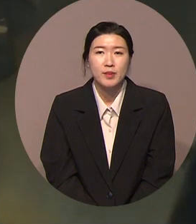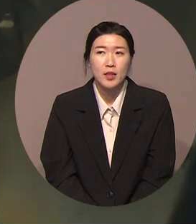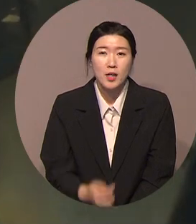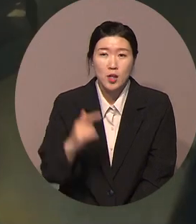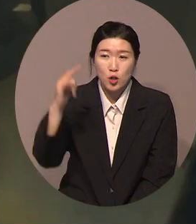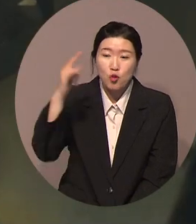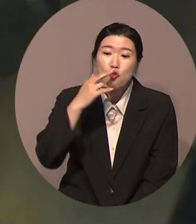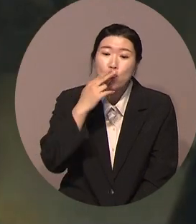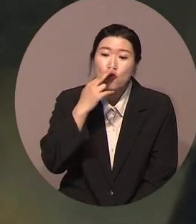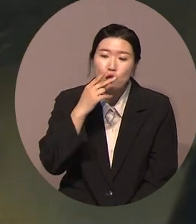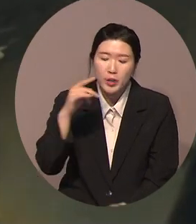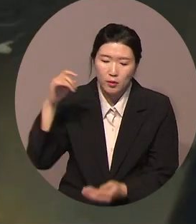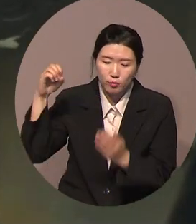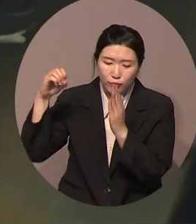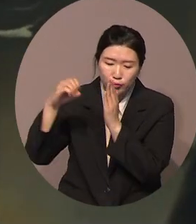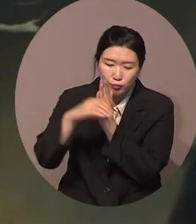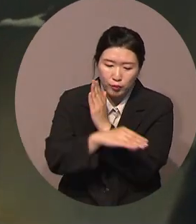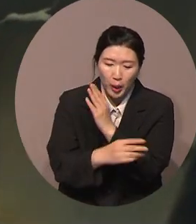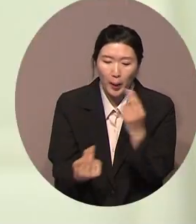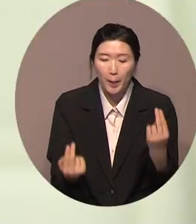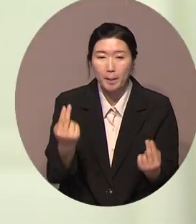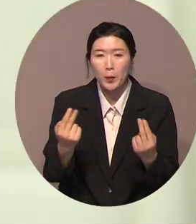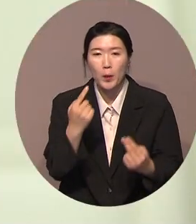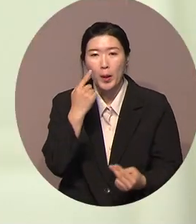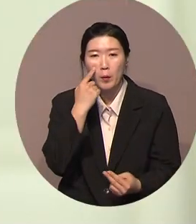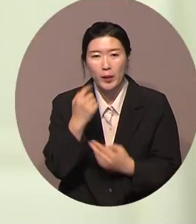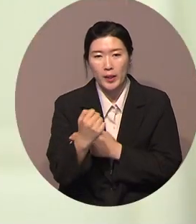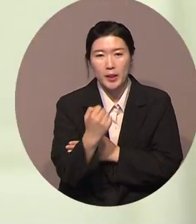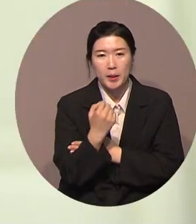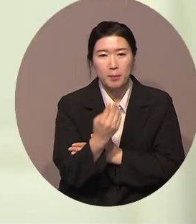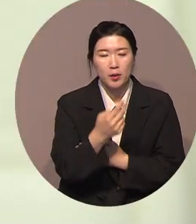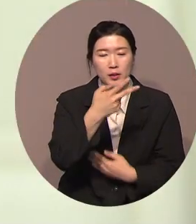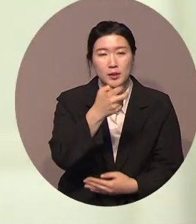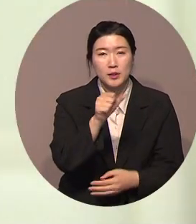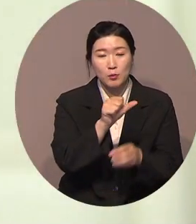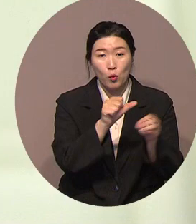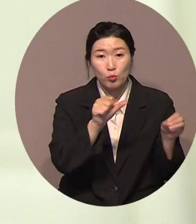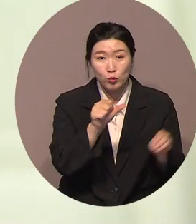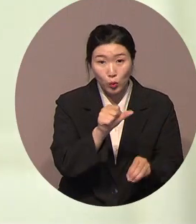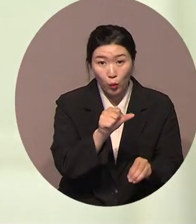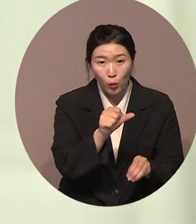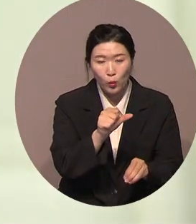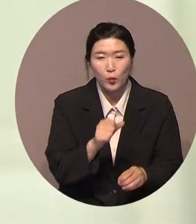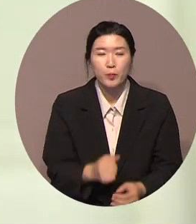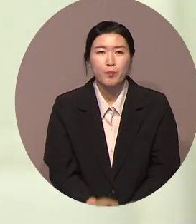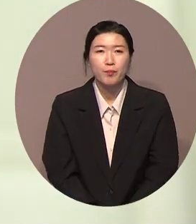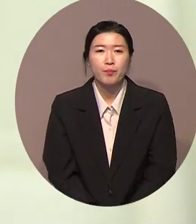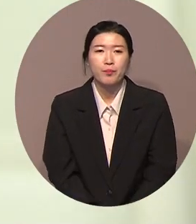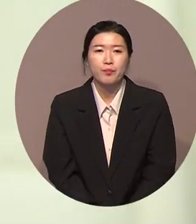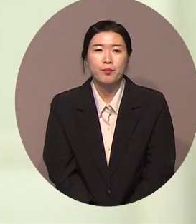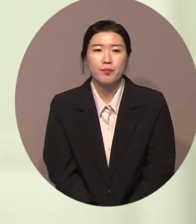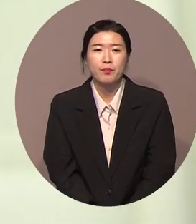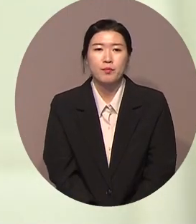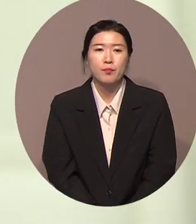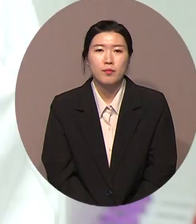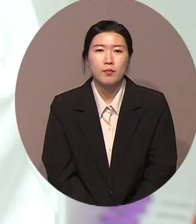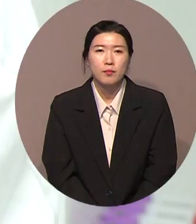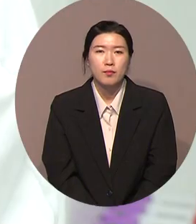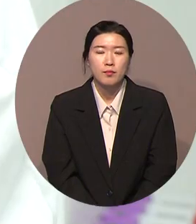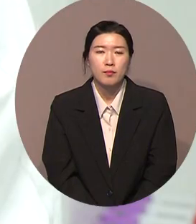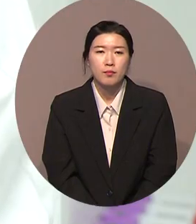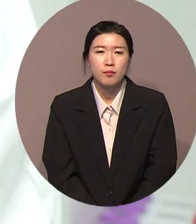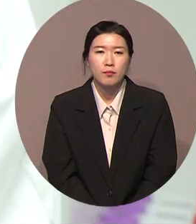유리 기판에 적용했더니 빛 투과율이 75.8%로 기존보다 3.2%포인트 더 높아졌습니다.